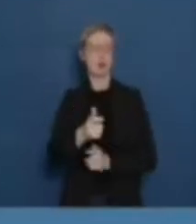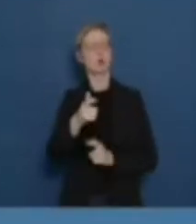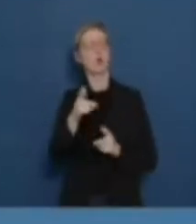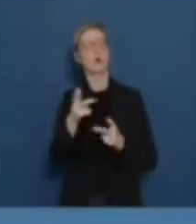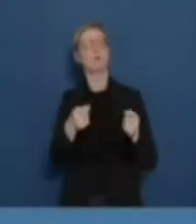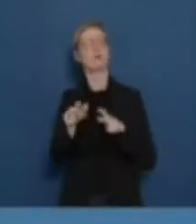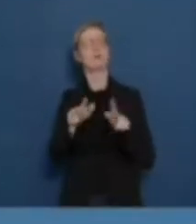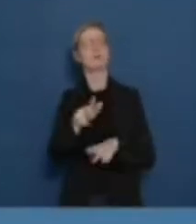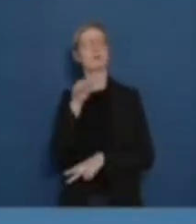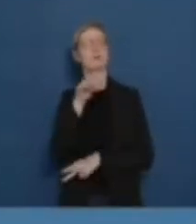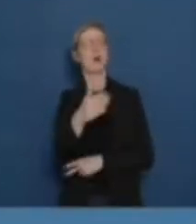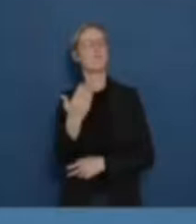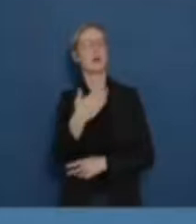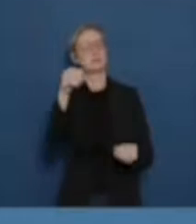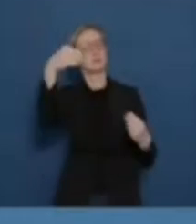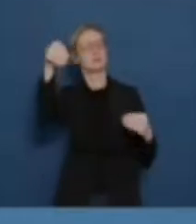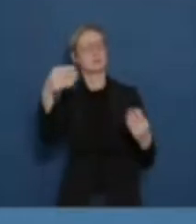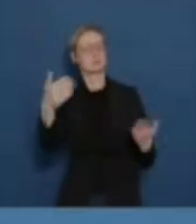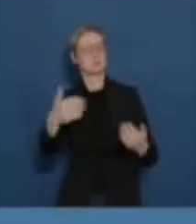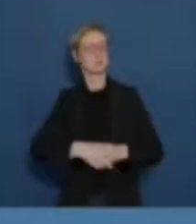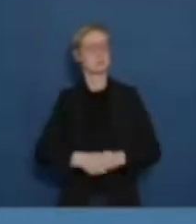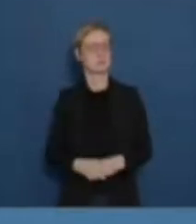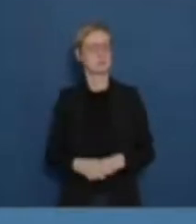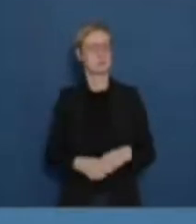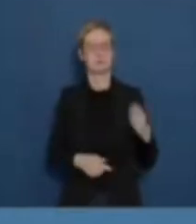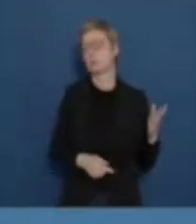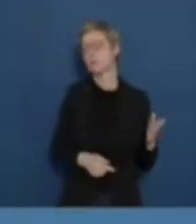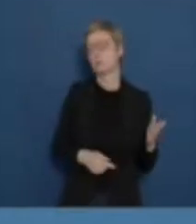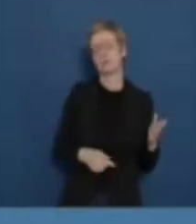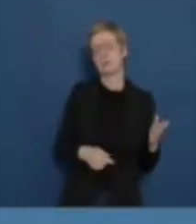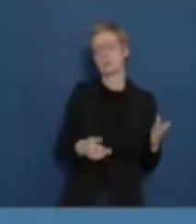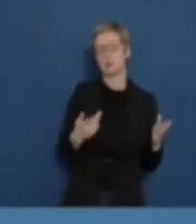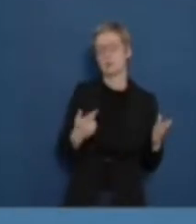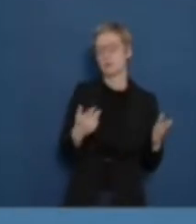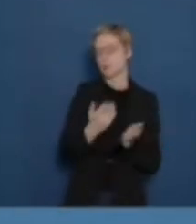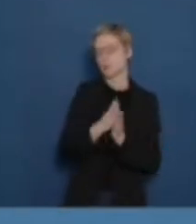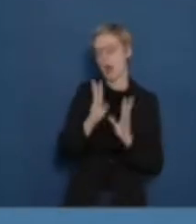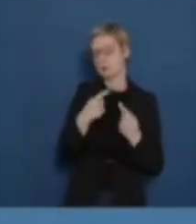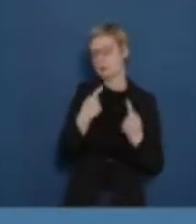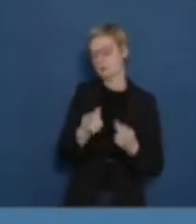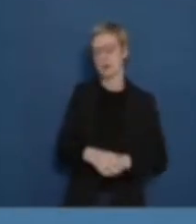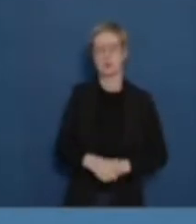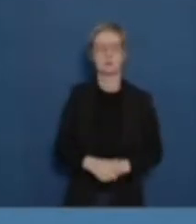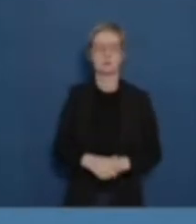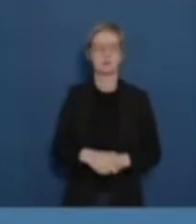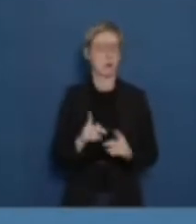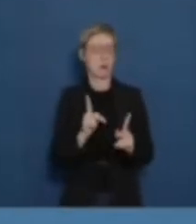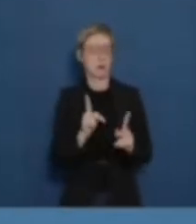Ich habe jetzt das gesagt, was ich dazu zu sagen habe. Also gar nichts.